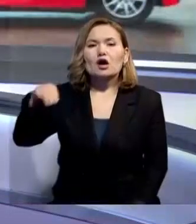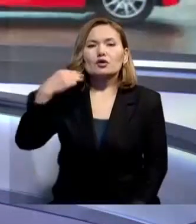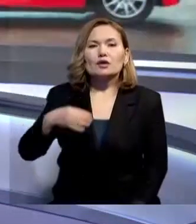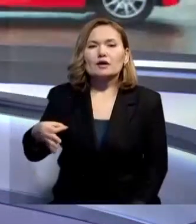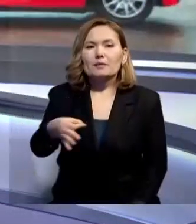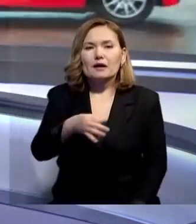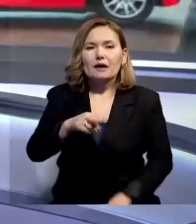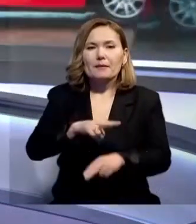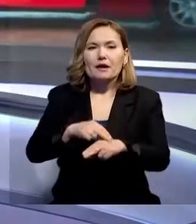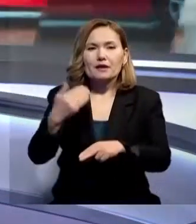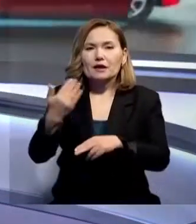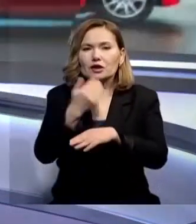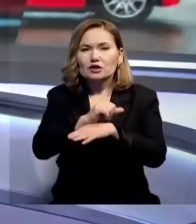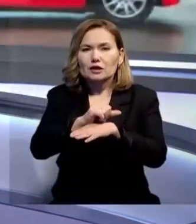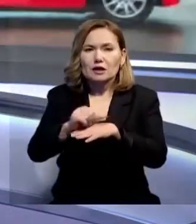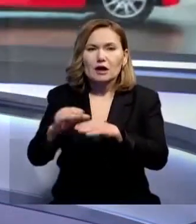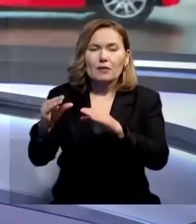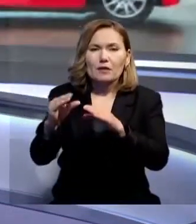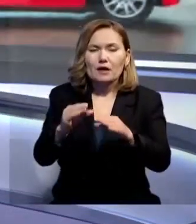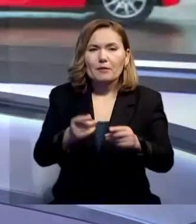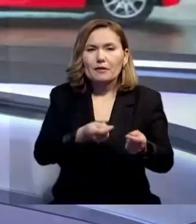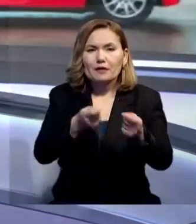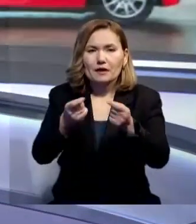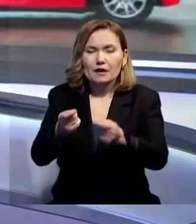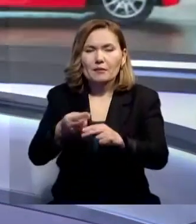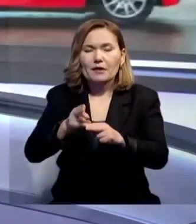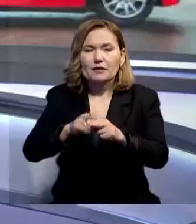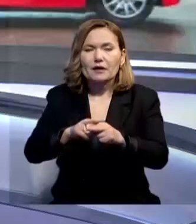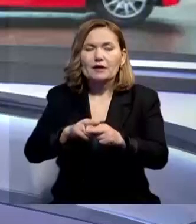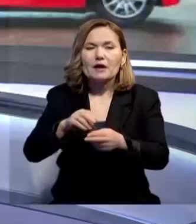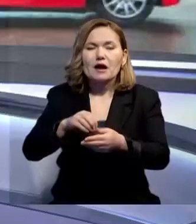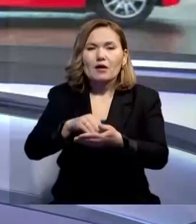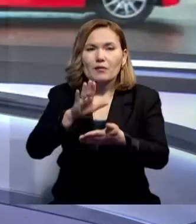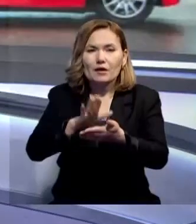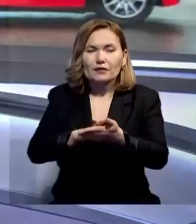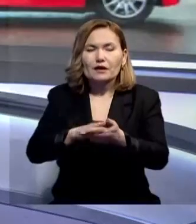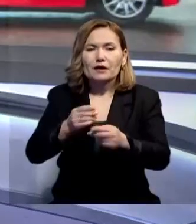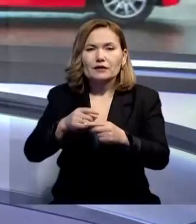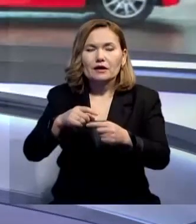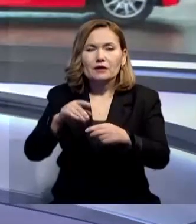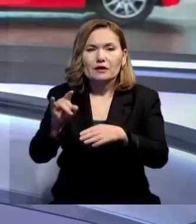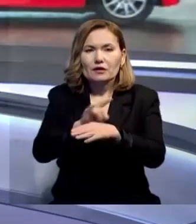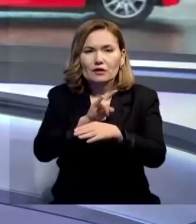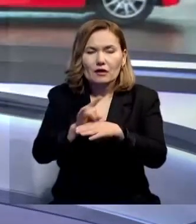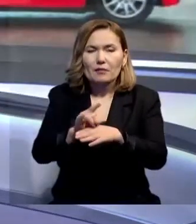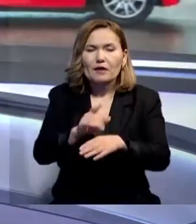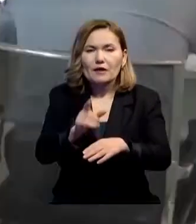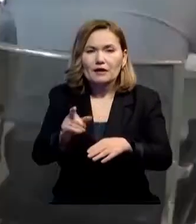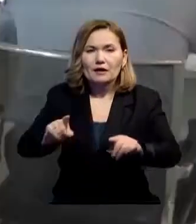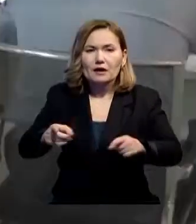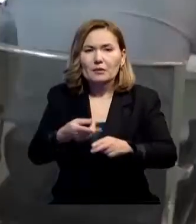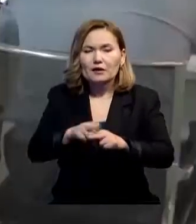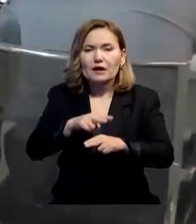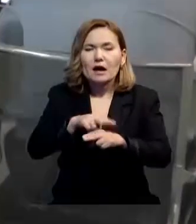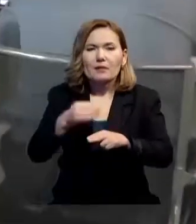Түркістан облысының полицейлері шетелдік көліктерді есептен шығарып беремін деп жалған қызмет ұсынған күдіктіні анықтады. Тәртіп